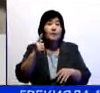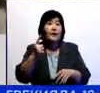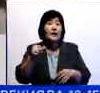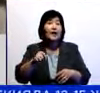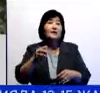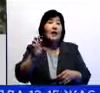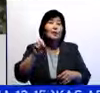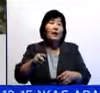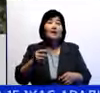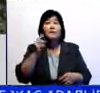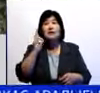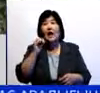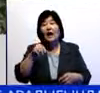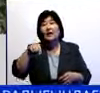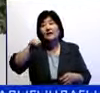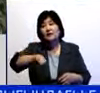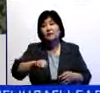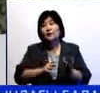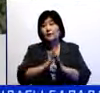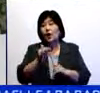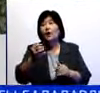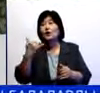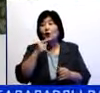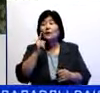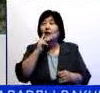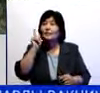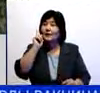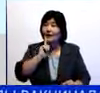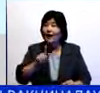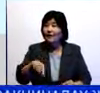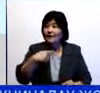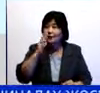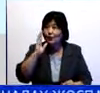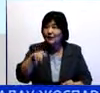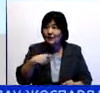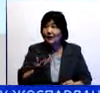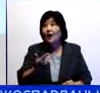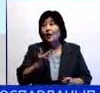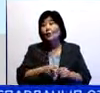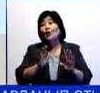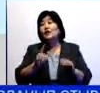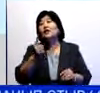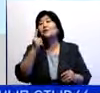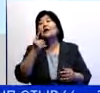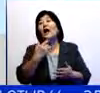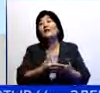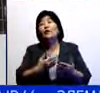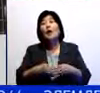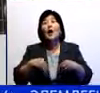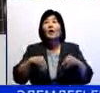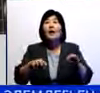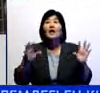қасық бал немесе қан сеуіп егу қажет. Сонда қауынның дәмі тіл үйірердей тәтті болады дейді. Бұл тек бір ғана мысал.